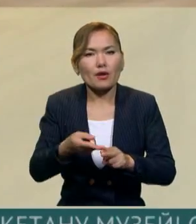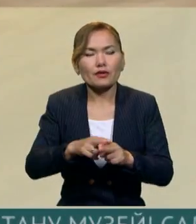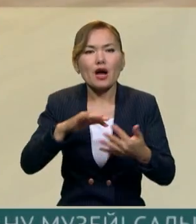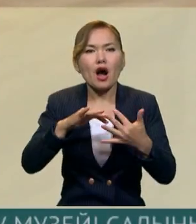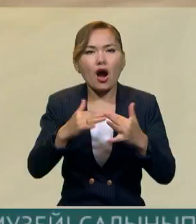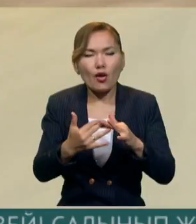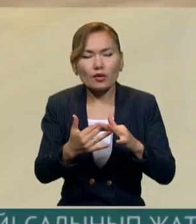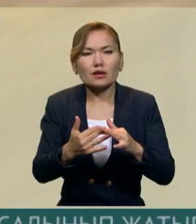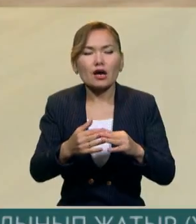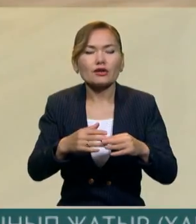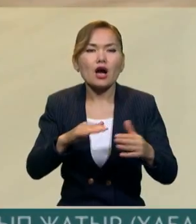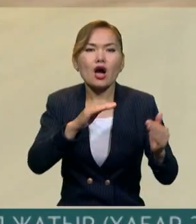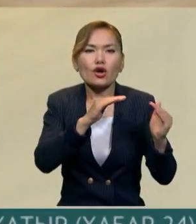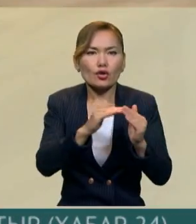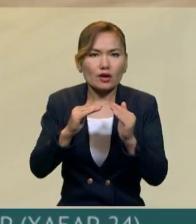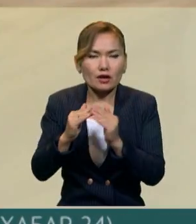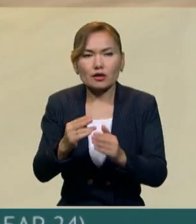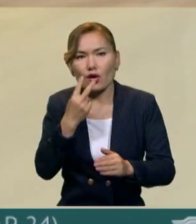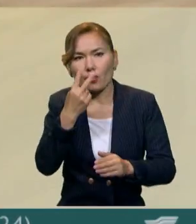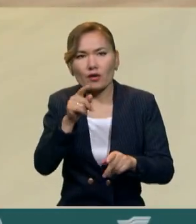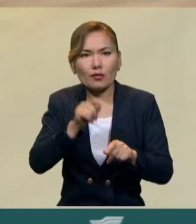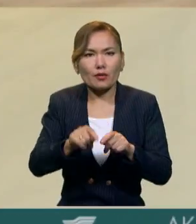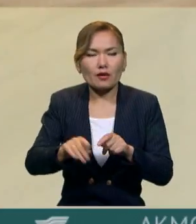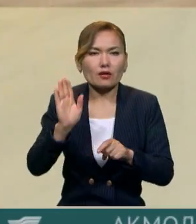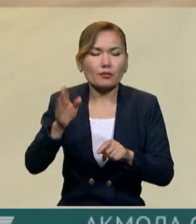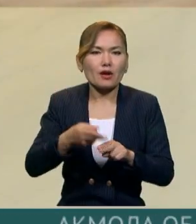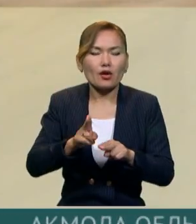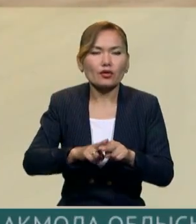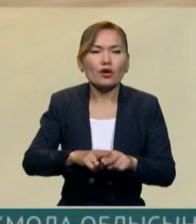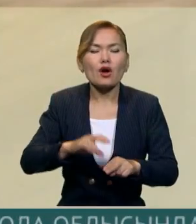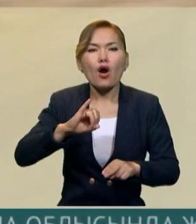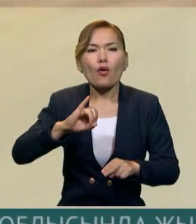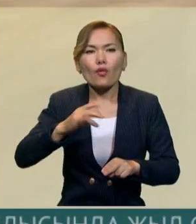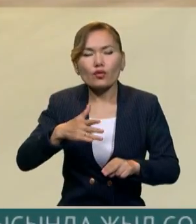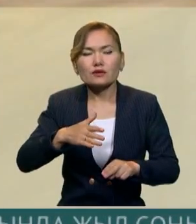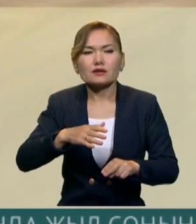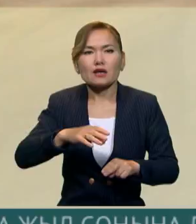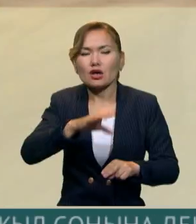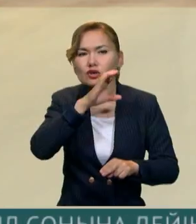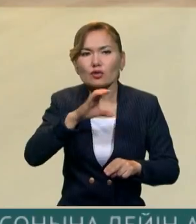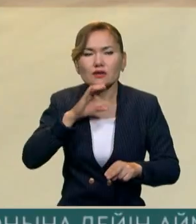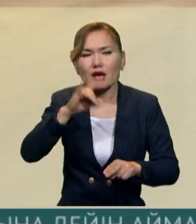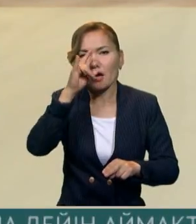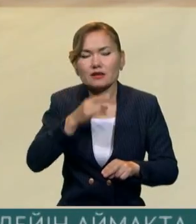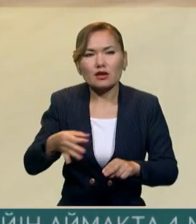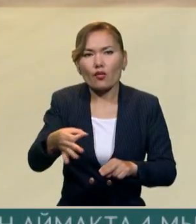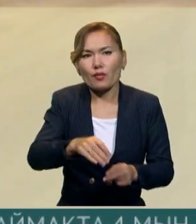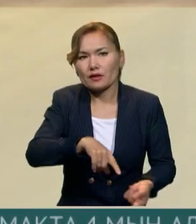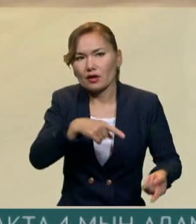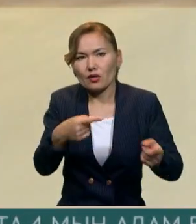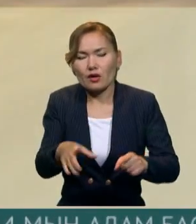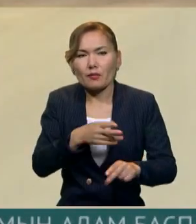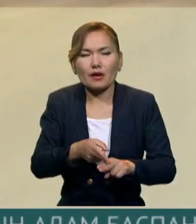су жаңа үйлерді аралап көрмек. Айта кетейік, олардың барлығы оңтүстіктен солтүстікке қоныс аударған тұрғындарға арналған. Осы